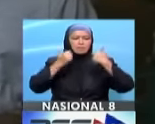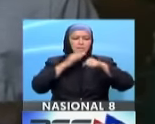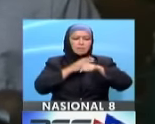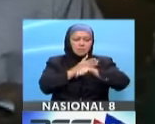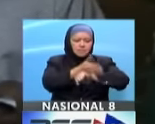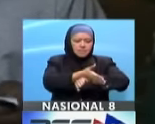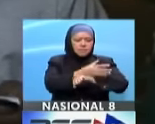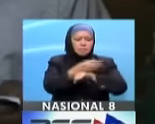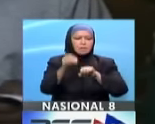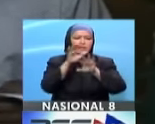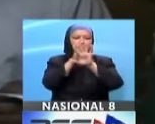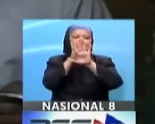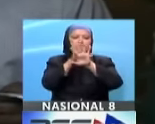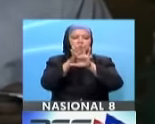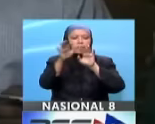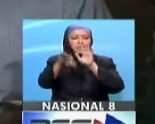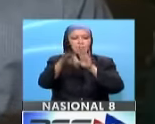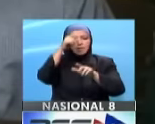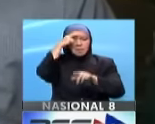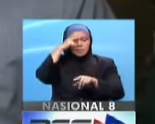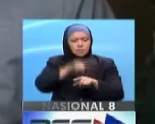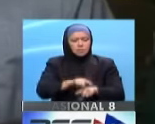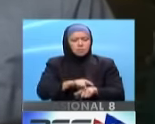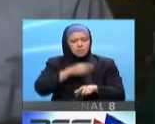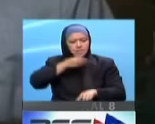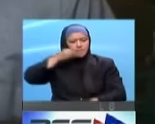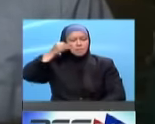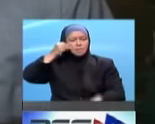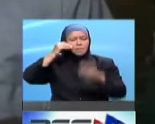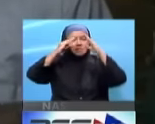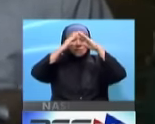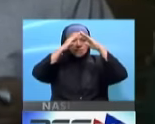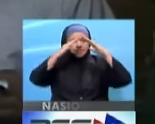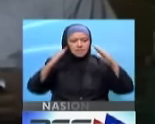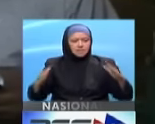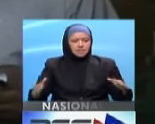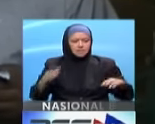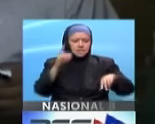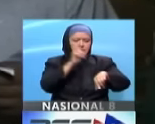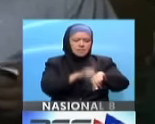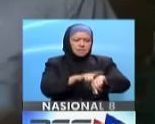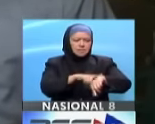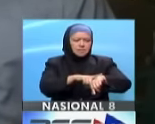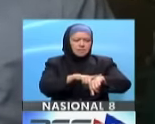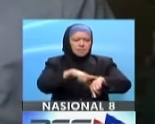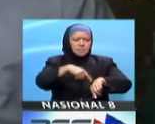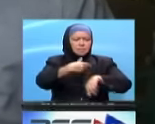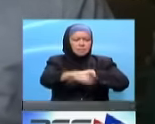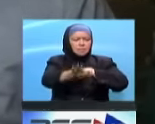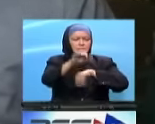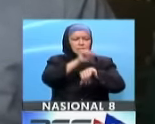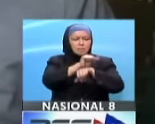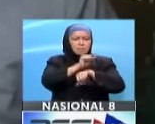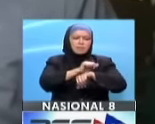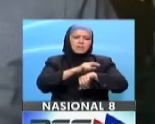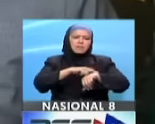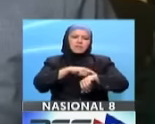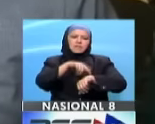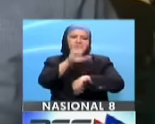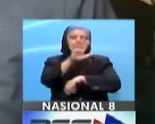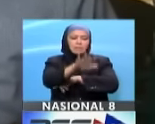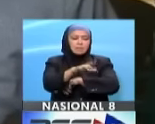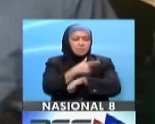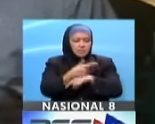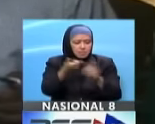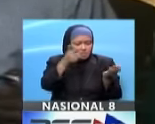untuk pulang ke rumah selepas waktu bekerja iaitu sekitar jam 5 petang. Dan ini sedikit laporan Lembaga Lebuh Raya Malaysia LLM yang